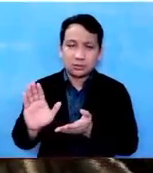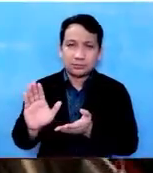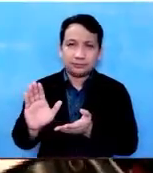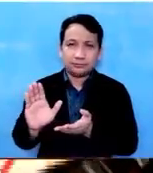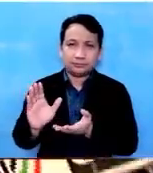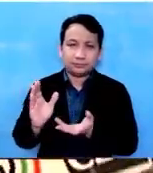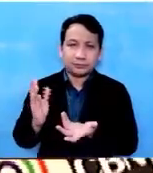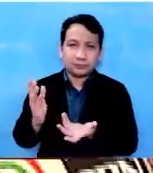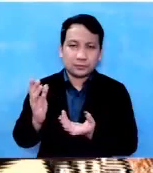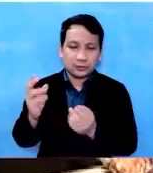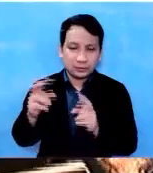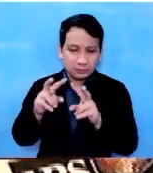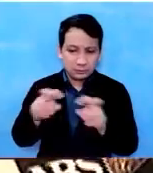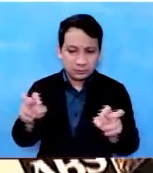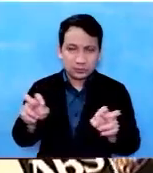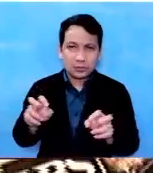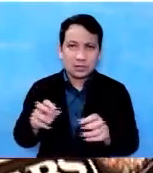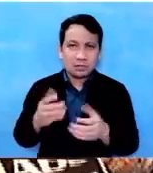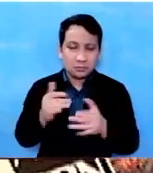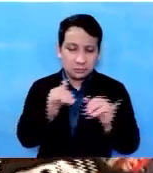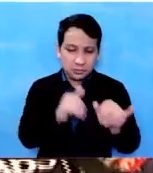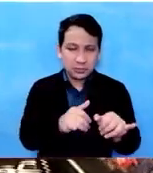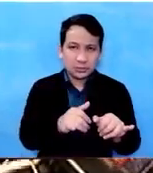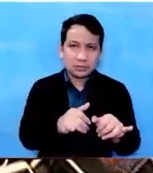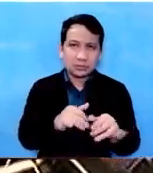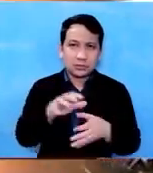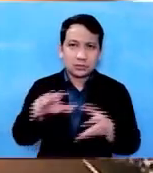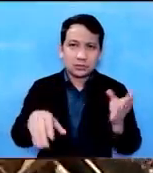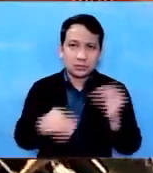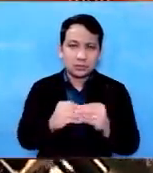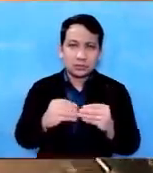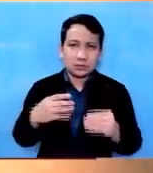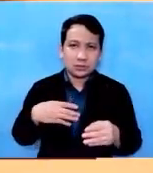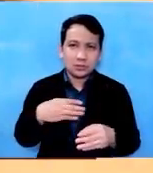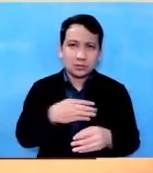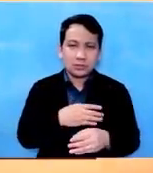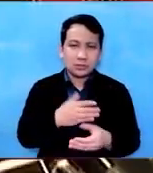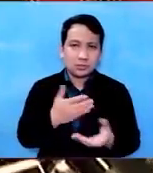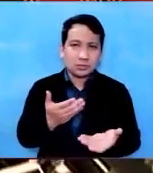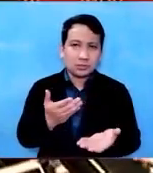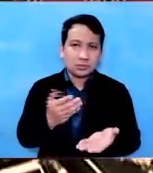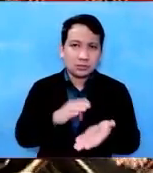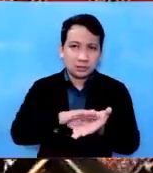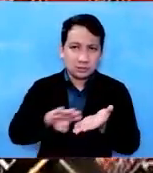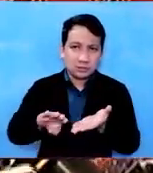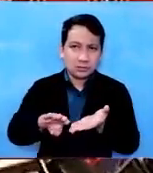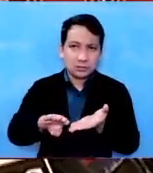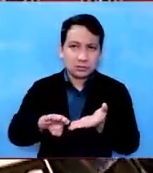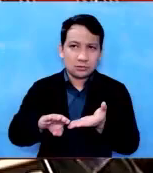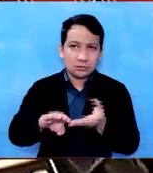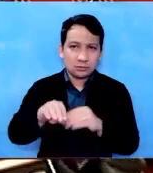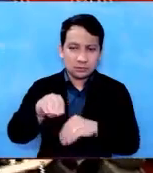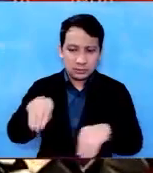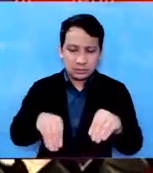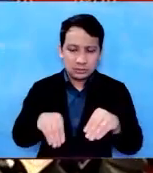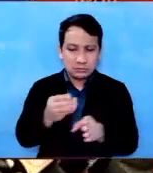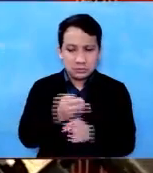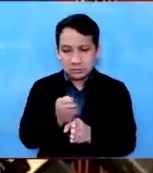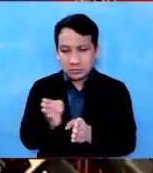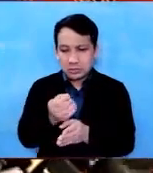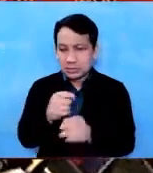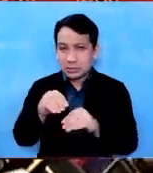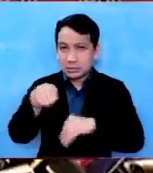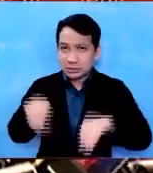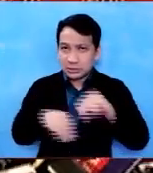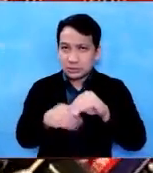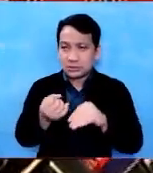sana manatili yung amendment po ng Senado na nag-realign tayo ng ilang daang milyong